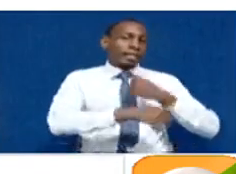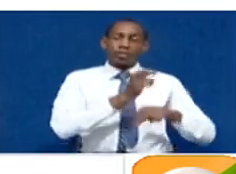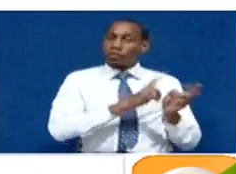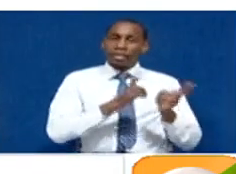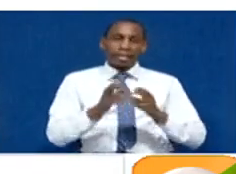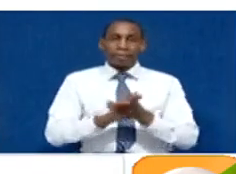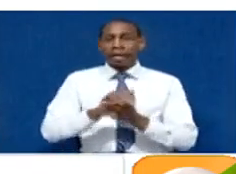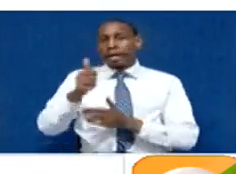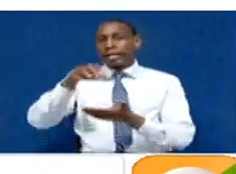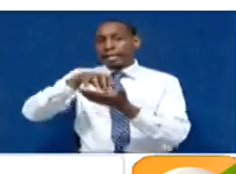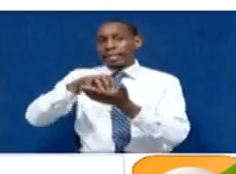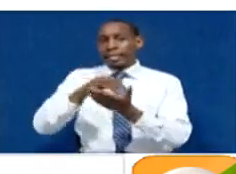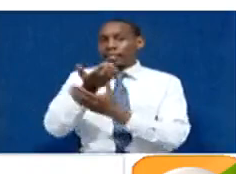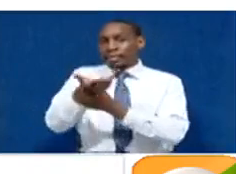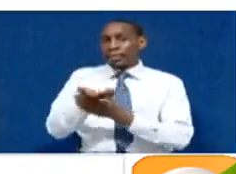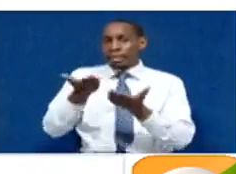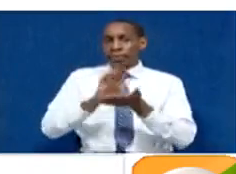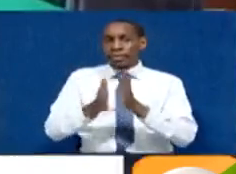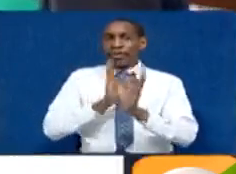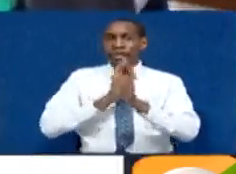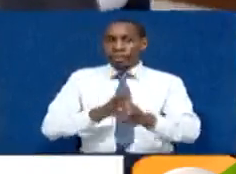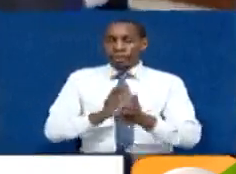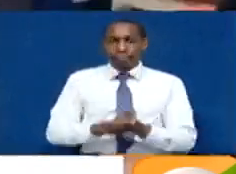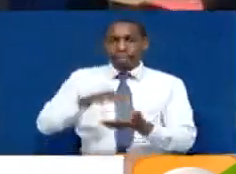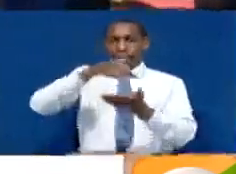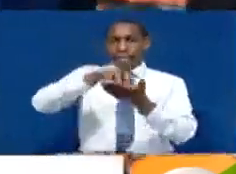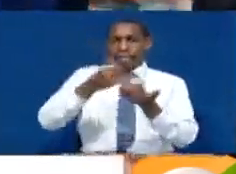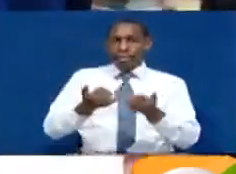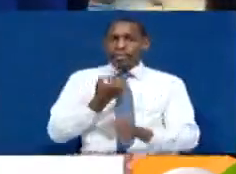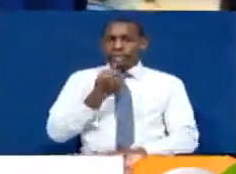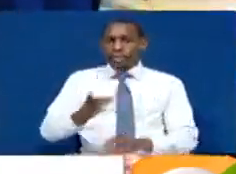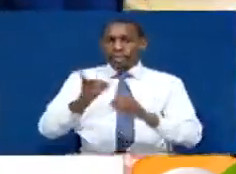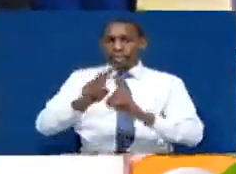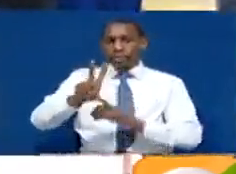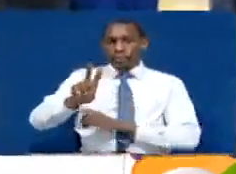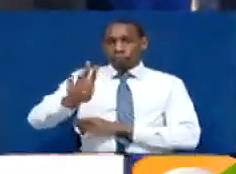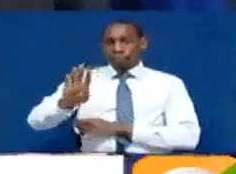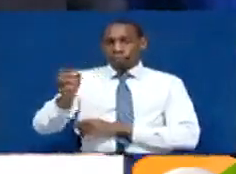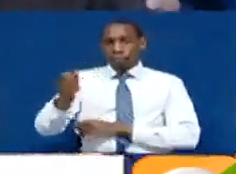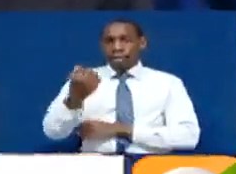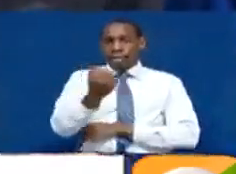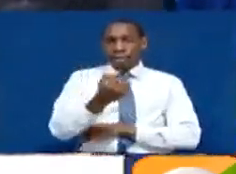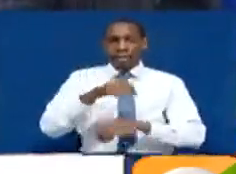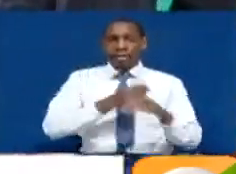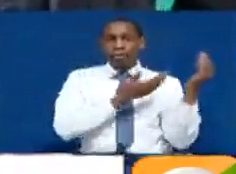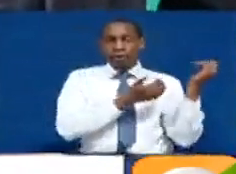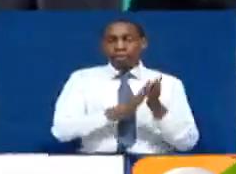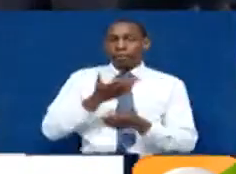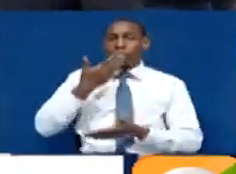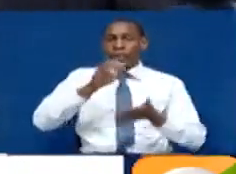It's a practice, yes. And some cases have been taking place here without that report. Kesi hiyo itatajwa tarehe 24 mwezi huu